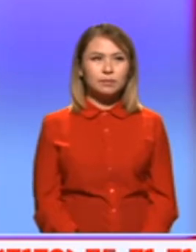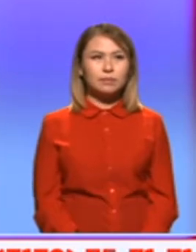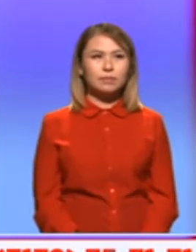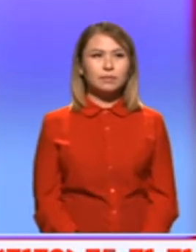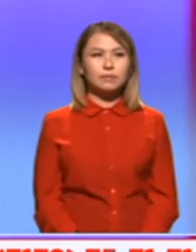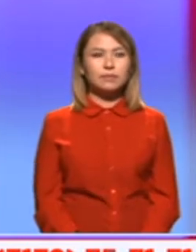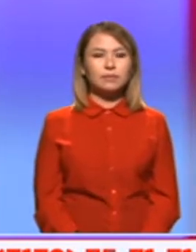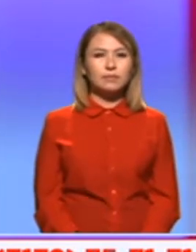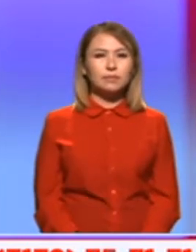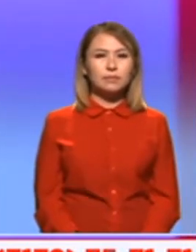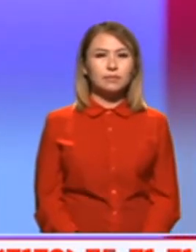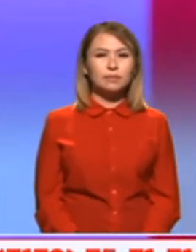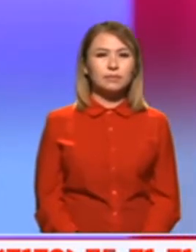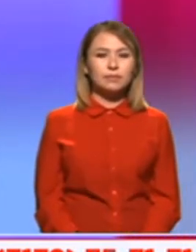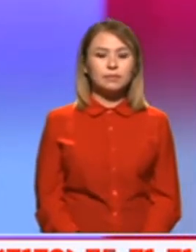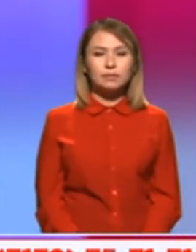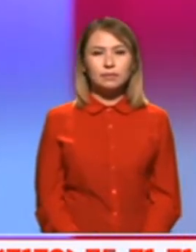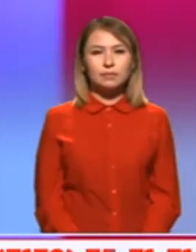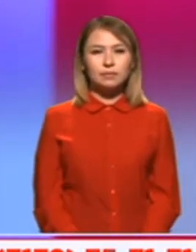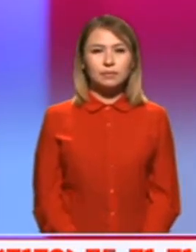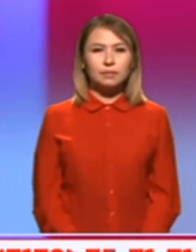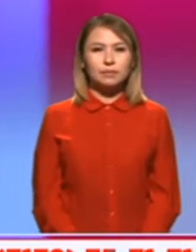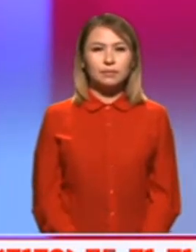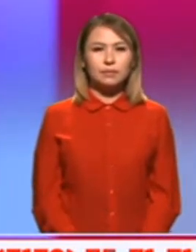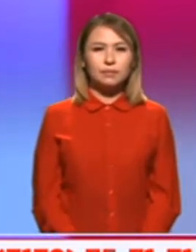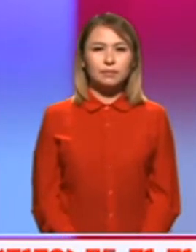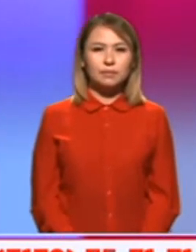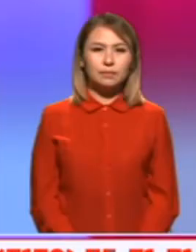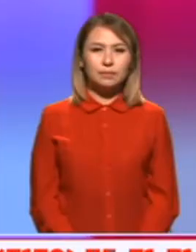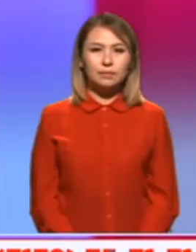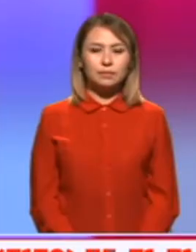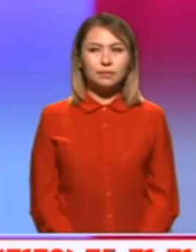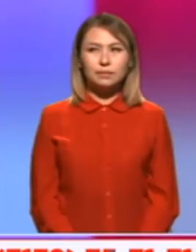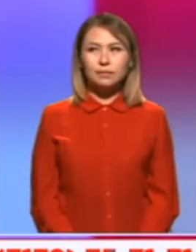Айта қойыңыз сұрағыңызды. Сәлеметсіз бе.